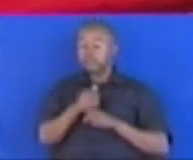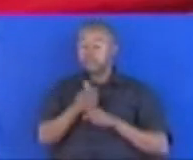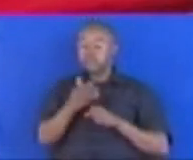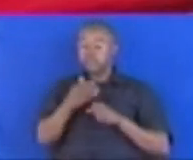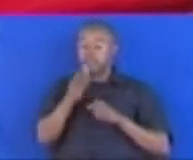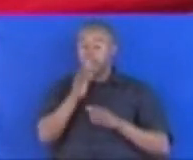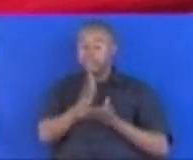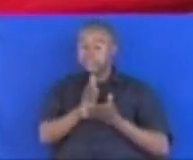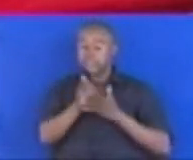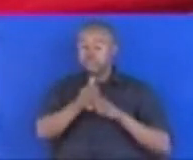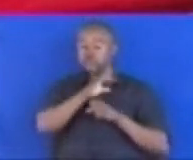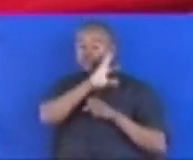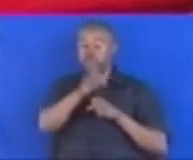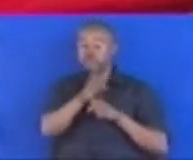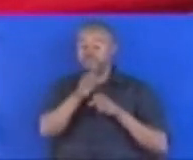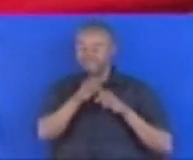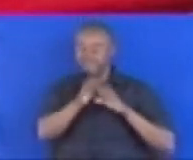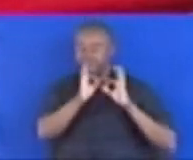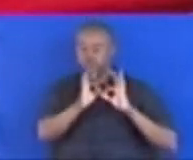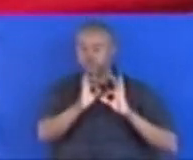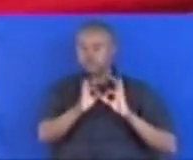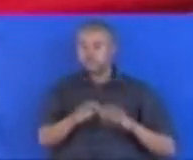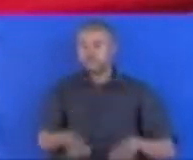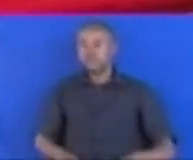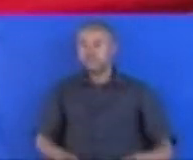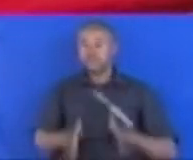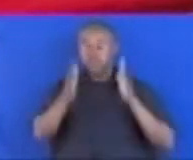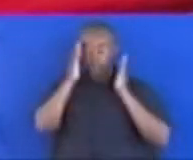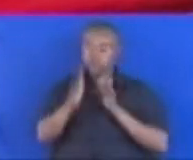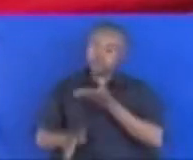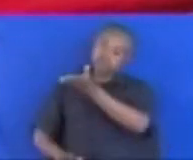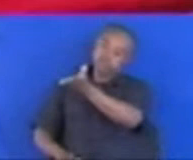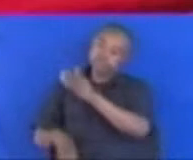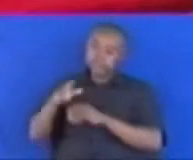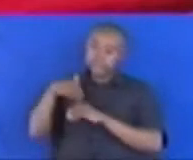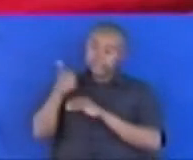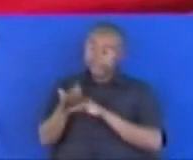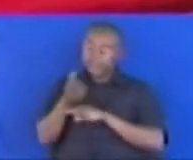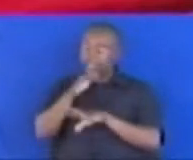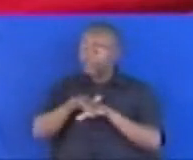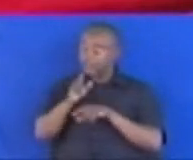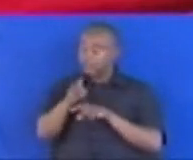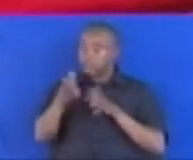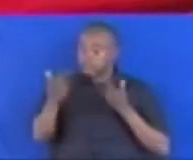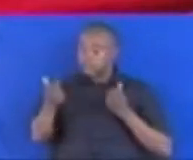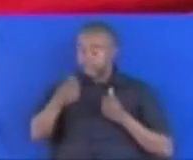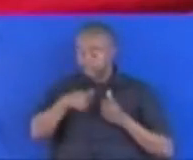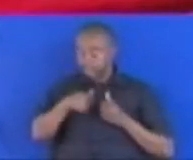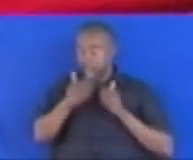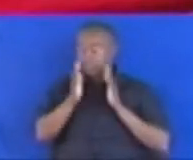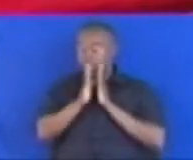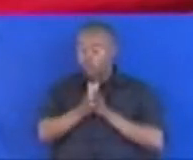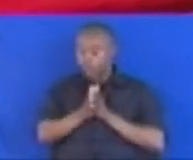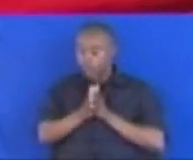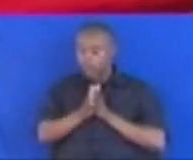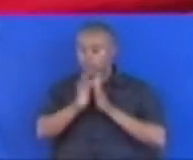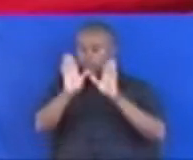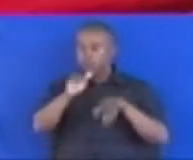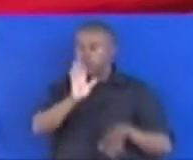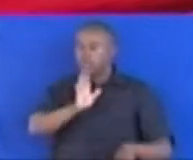zinaendelezwa kikamilifu ikiwepo taarifa hii. Mheshimiwa naibu spika, baada ya maelezo haya, sasa naomba bunge lako